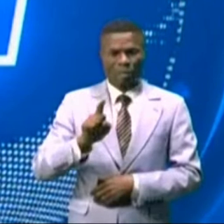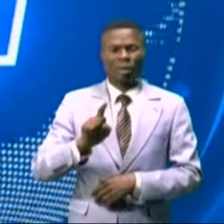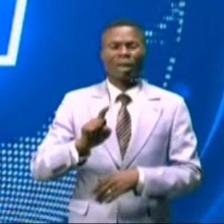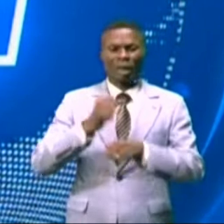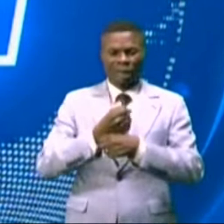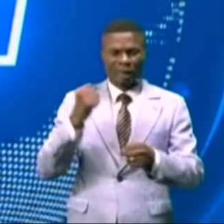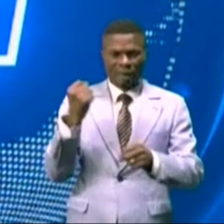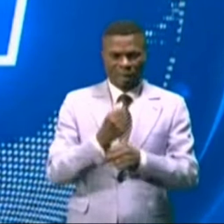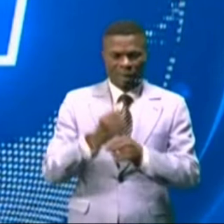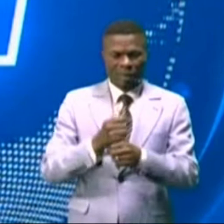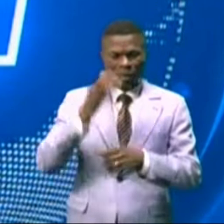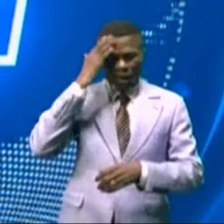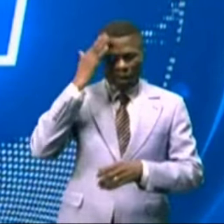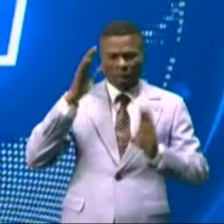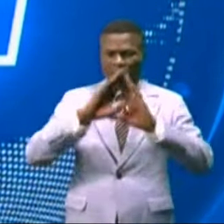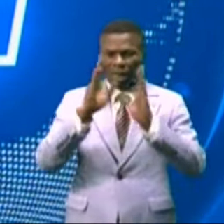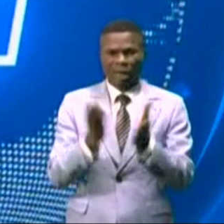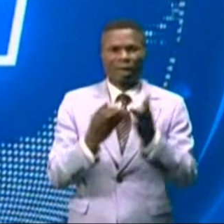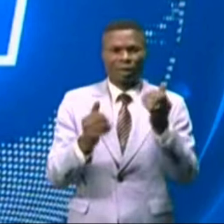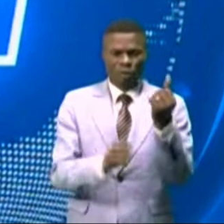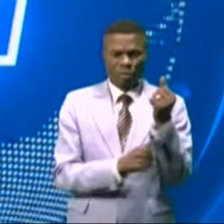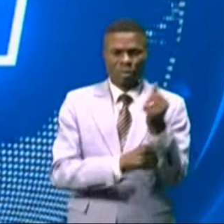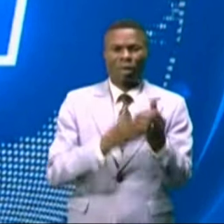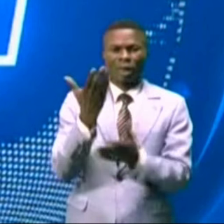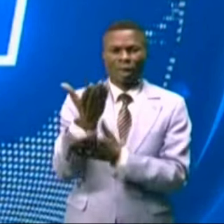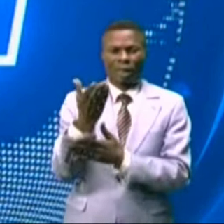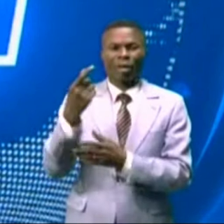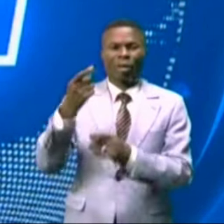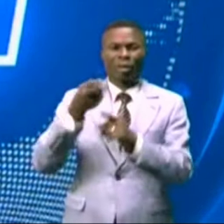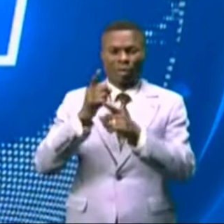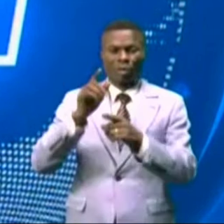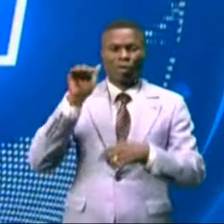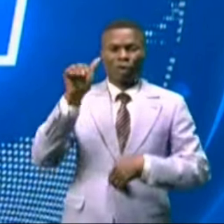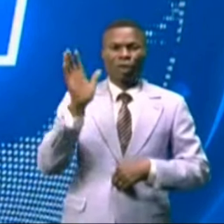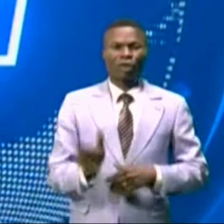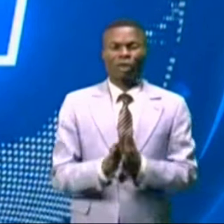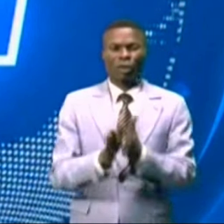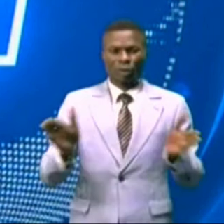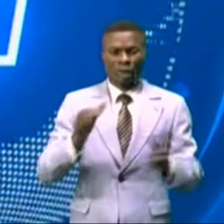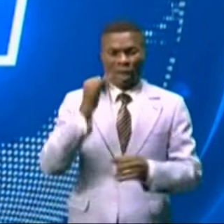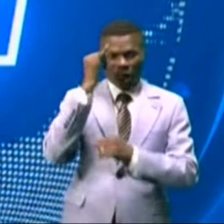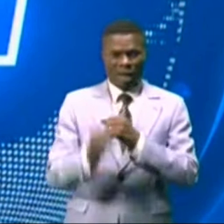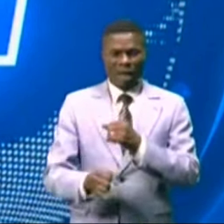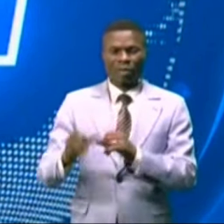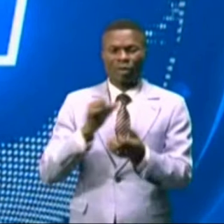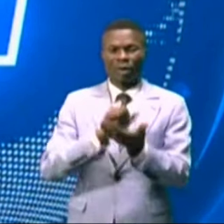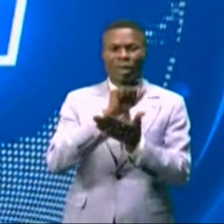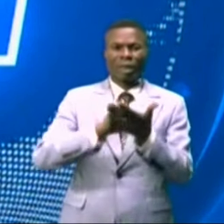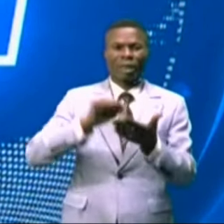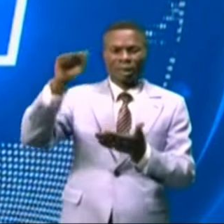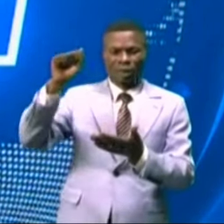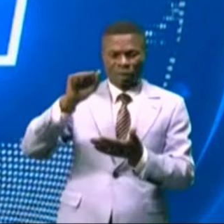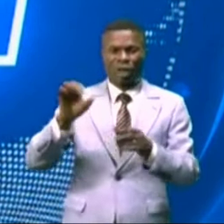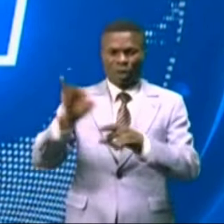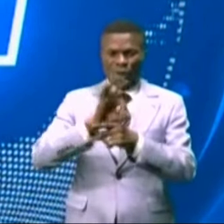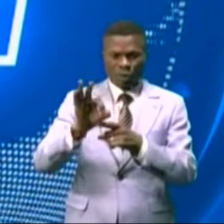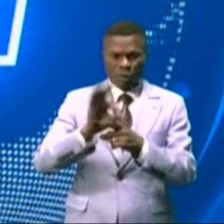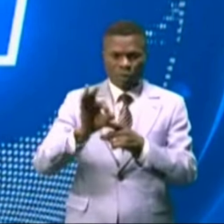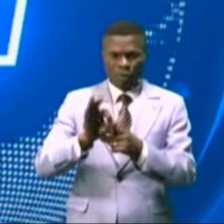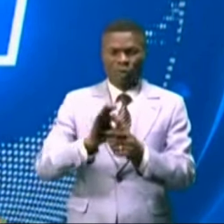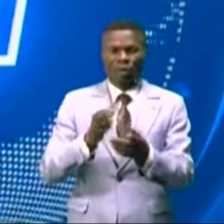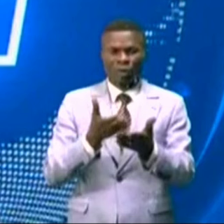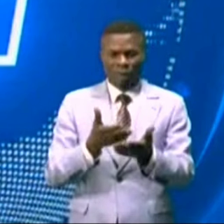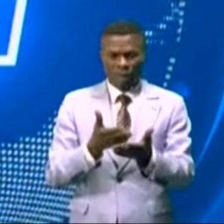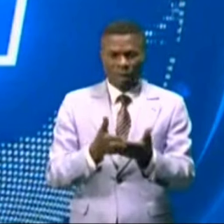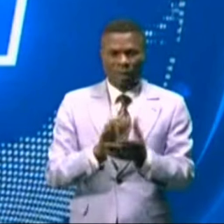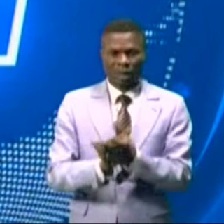l'entreprise dans la conscience collective, appel de leur directeur général à la clôture du séminaire d'imprégnation. Freddy